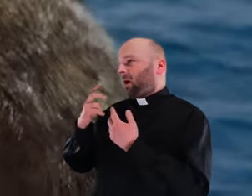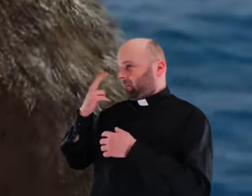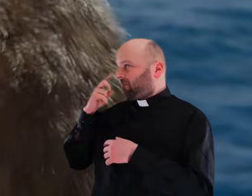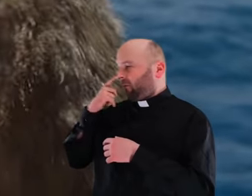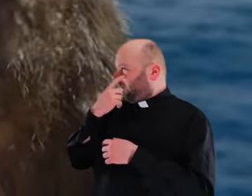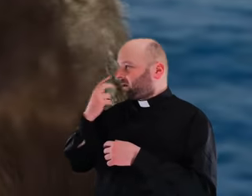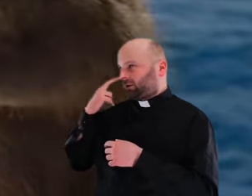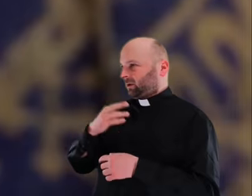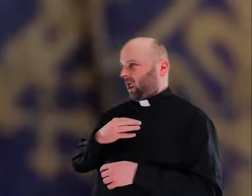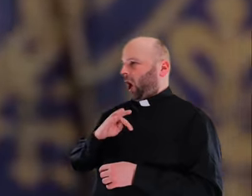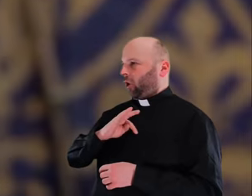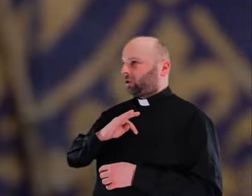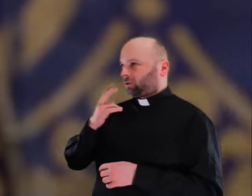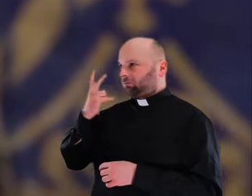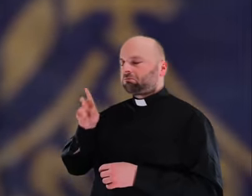oczy.